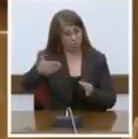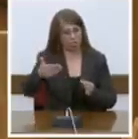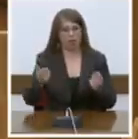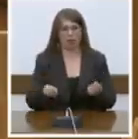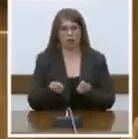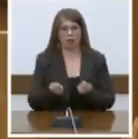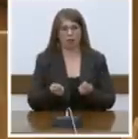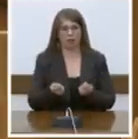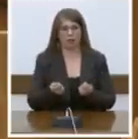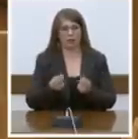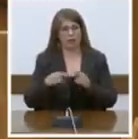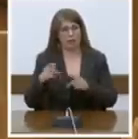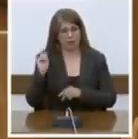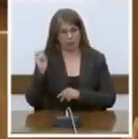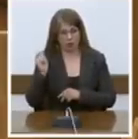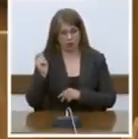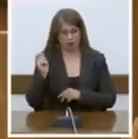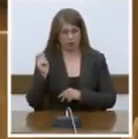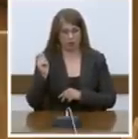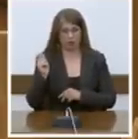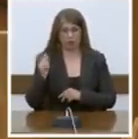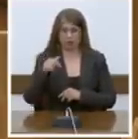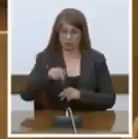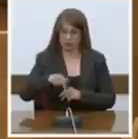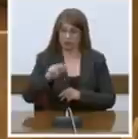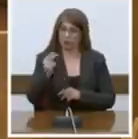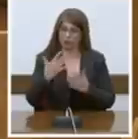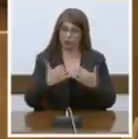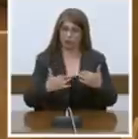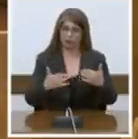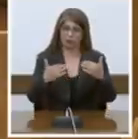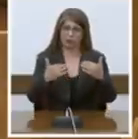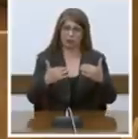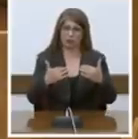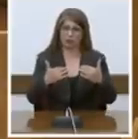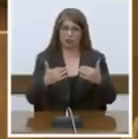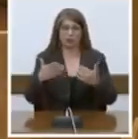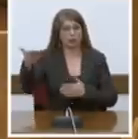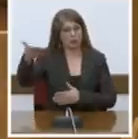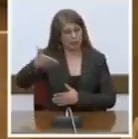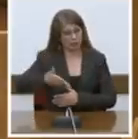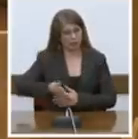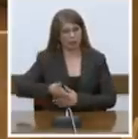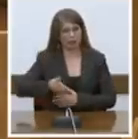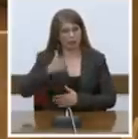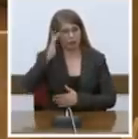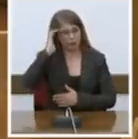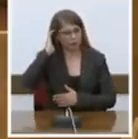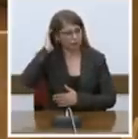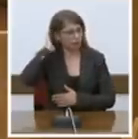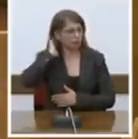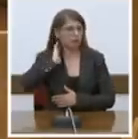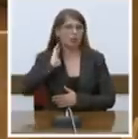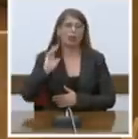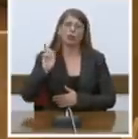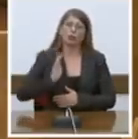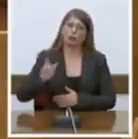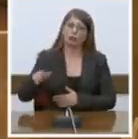ως αντιπολίτευση σε αυτή τη Βουλή για να φέρουμε τους πολίτες μέσα στη